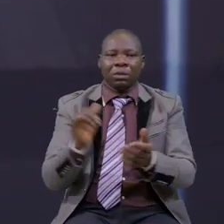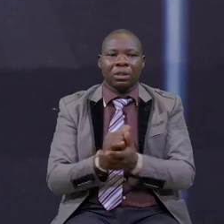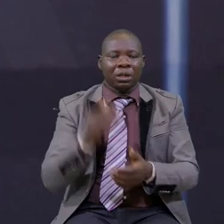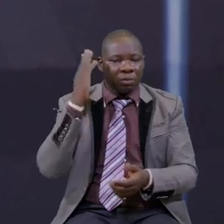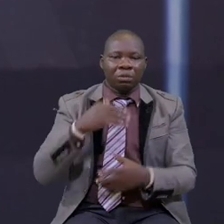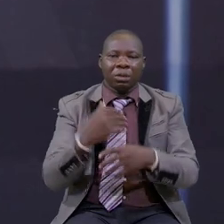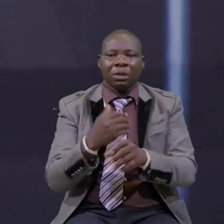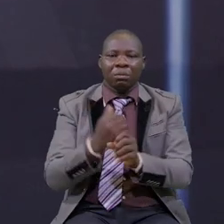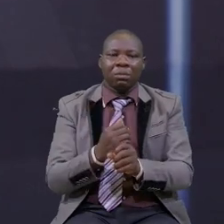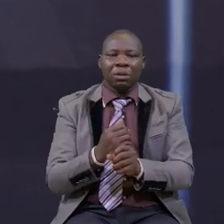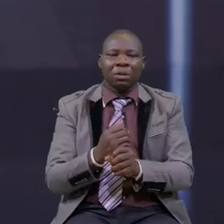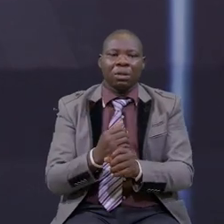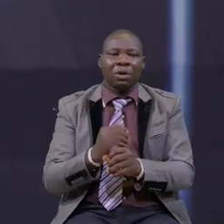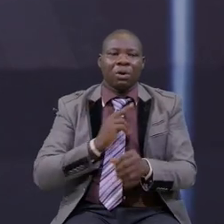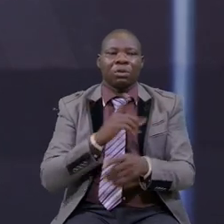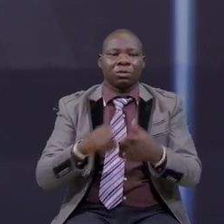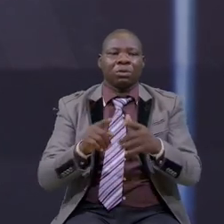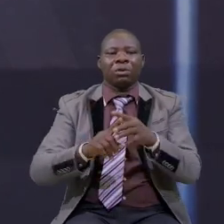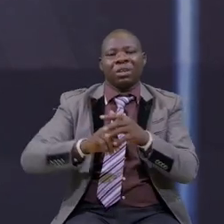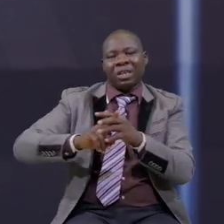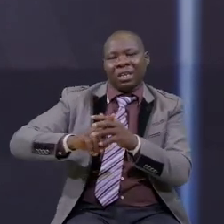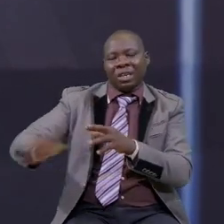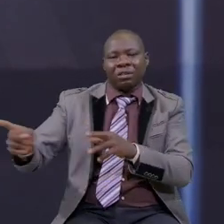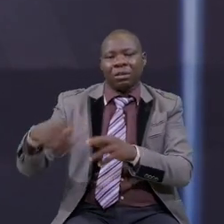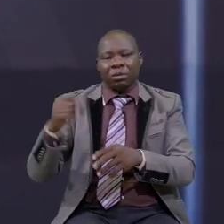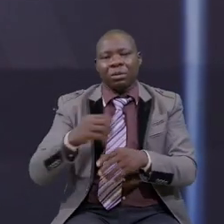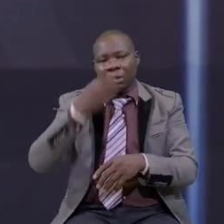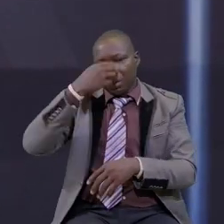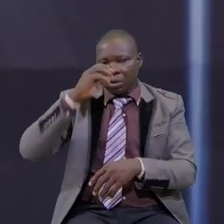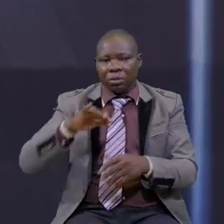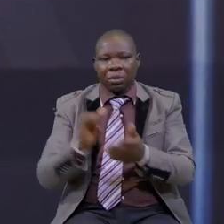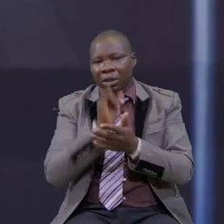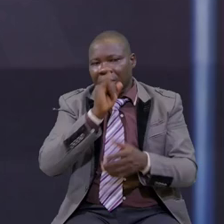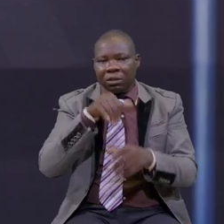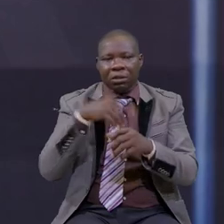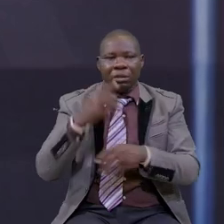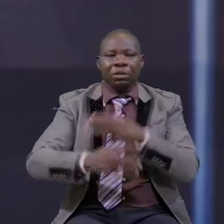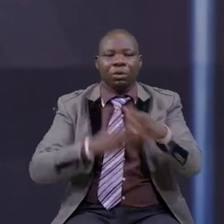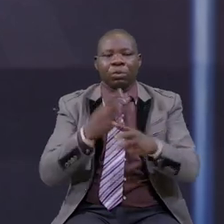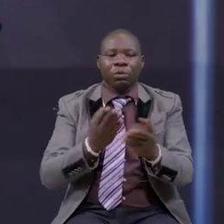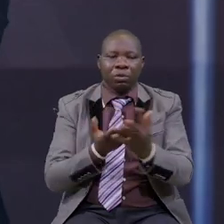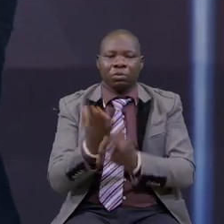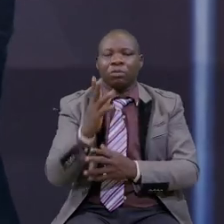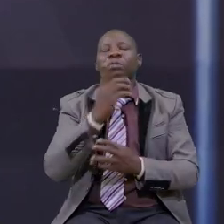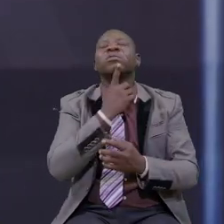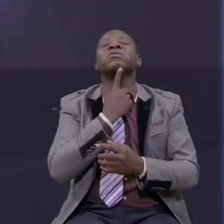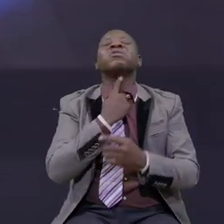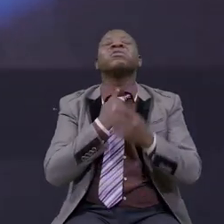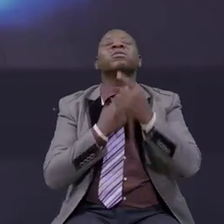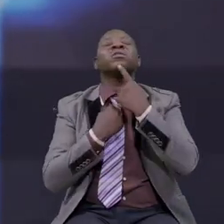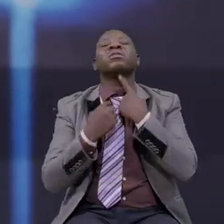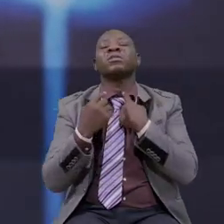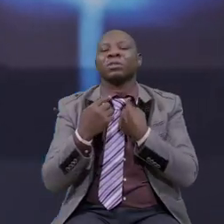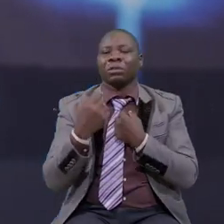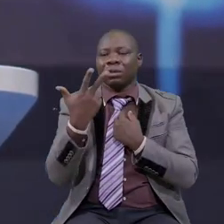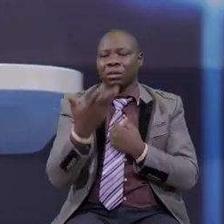Et pour que nous fuyions la corruption qui existe dans le monde, par la convoitise. Il y a